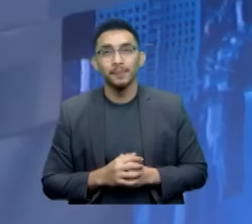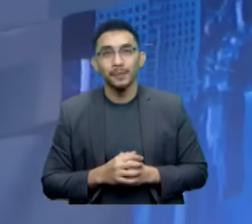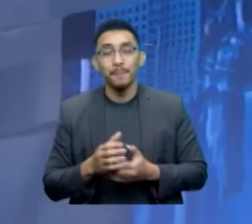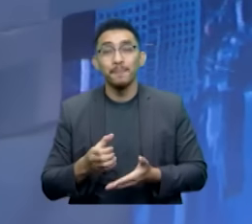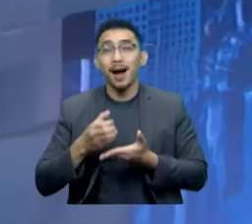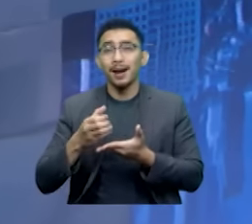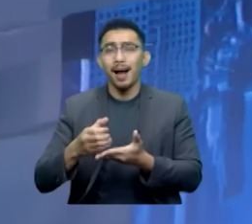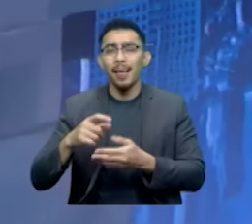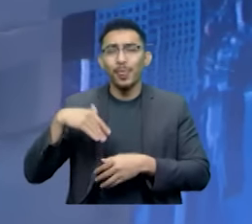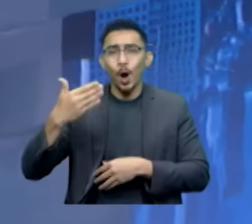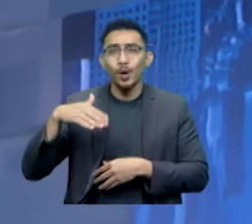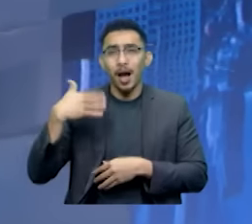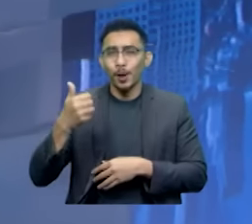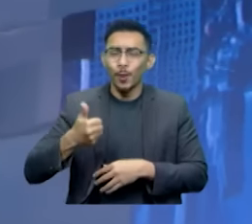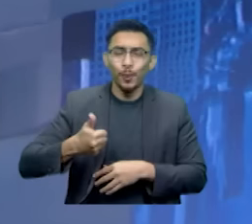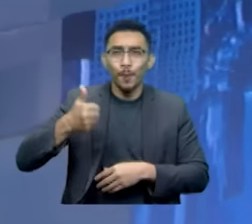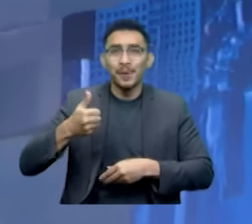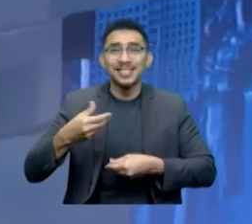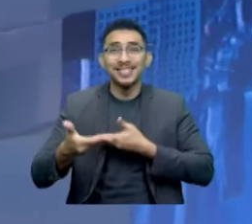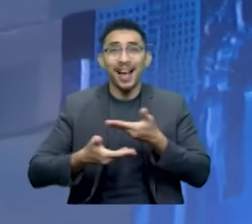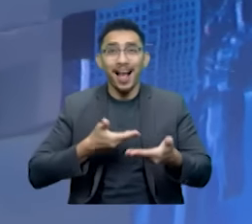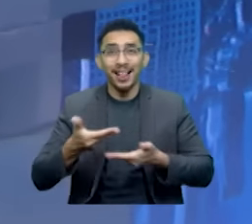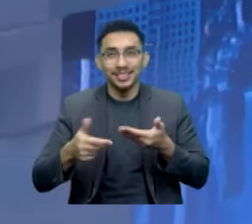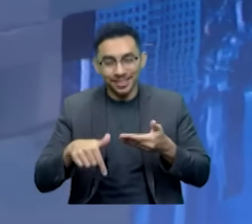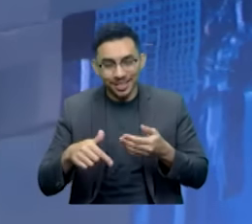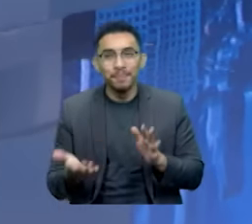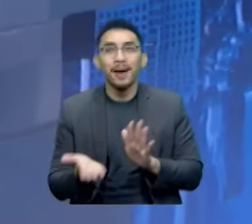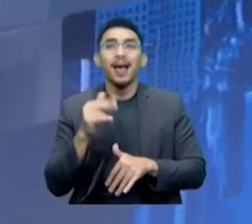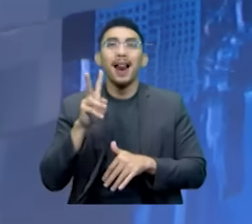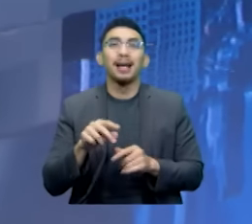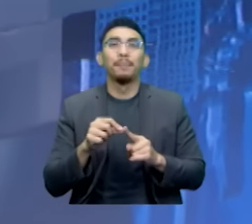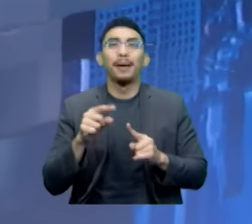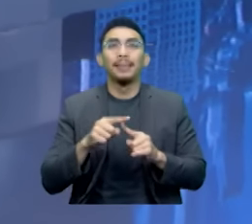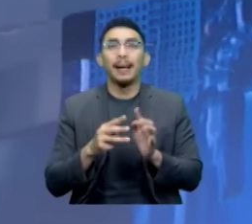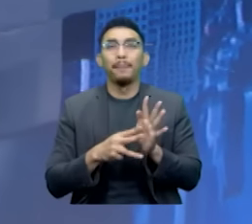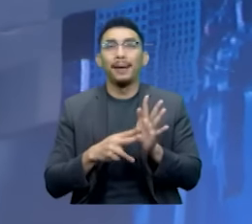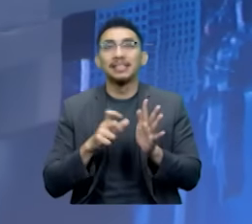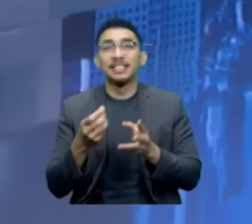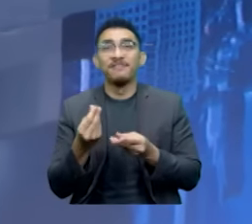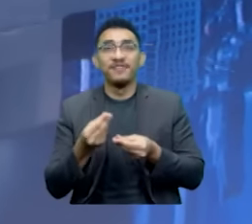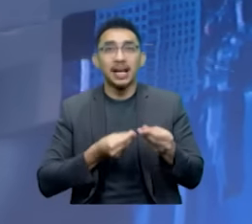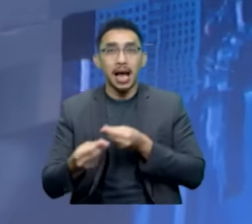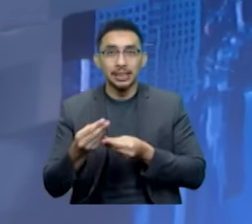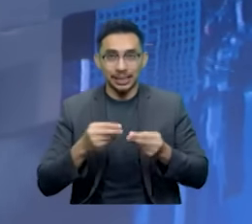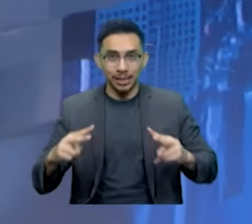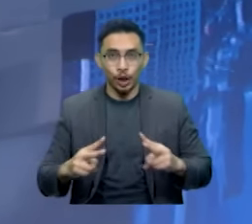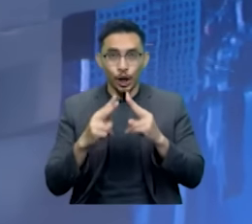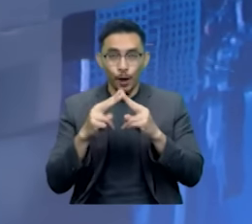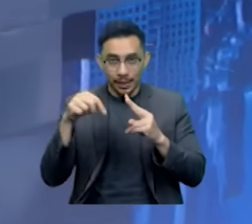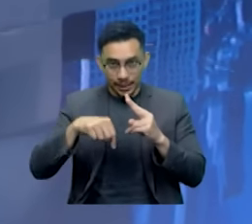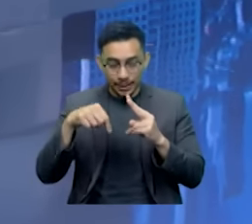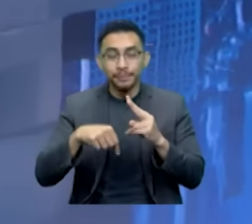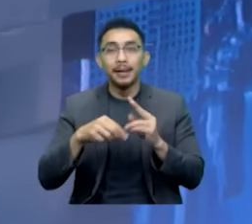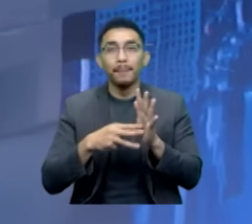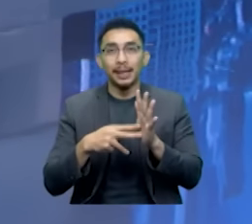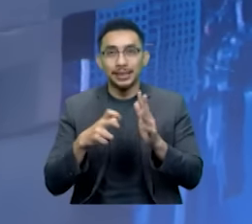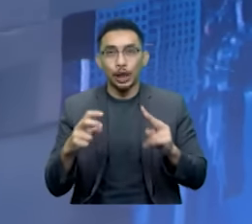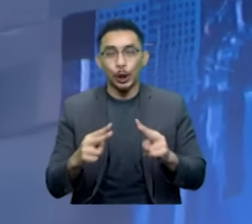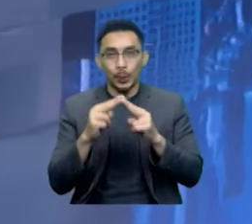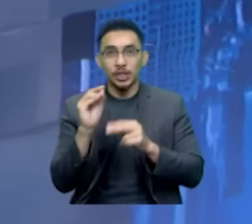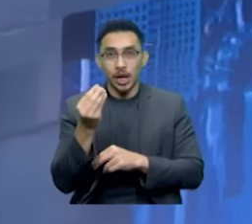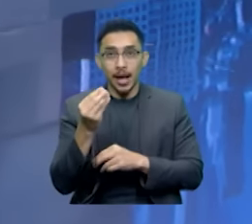Pemirsa, penghargaan tahunan Top Elite Sales Agent kembali digelar PT MNC Finance di gedung MNC Tower, Kebon Sirih, Jakarta. Penghargaan